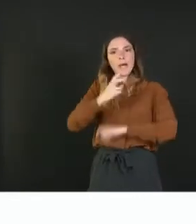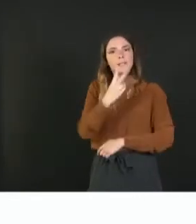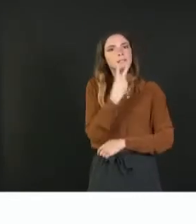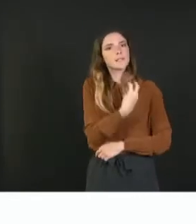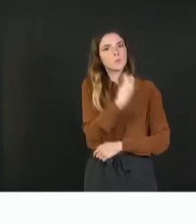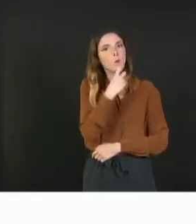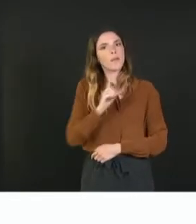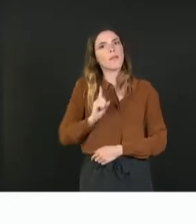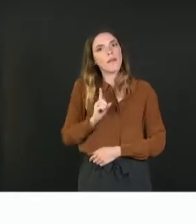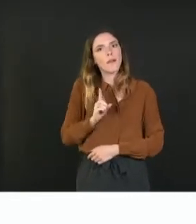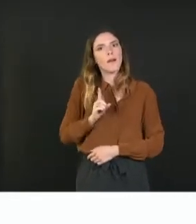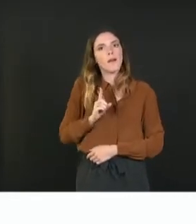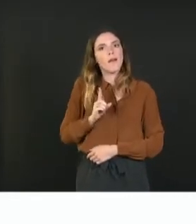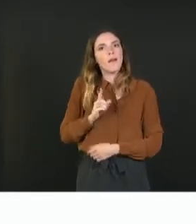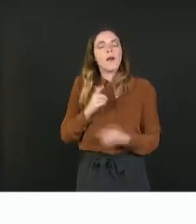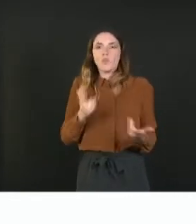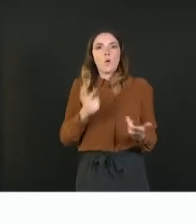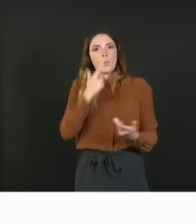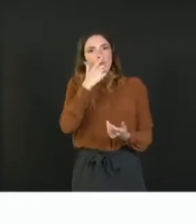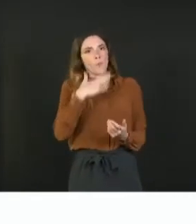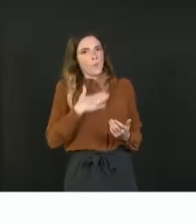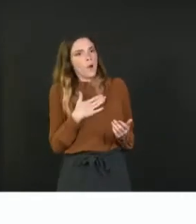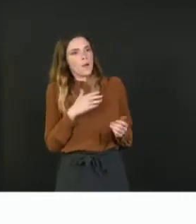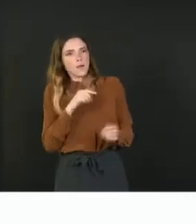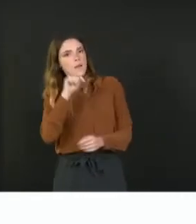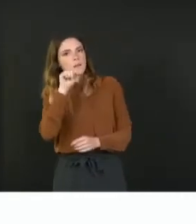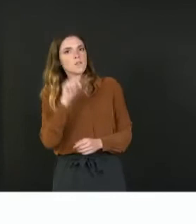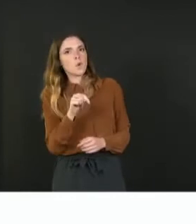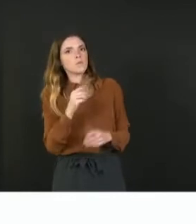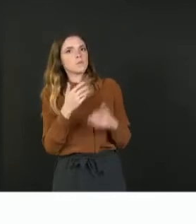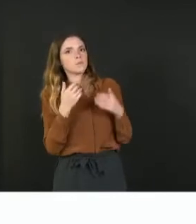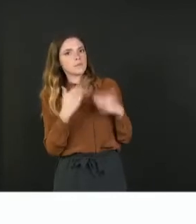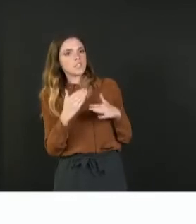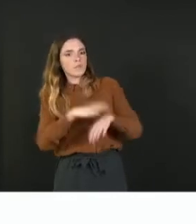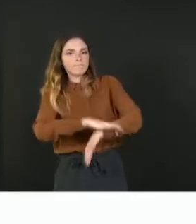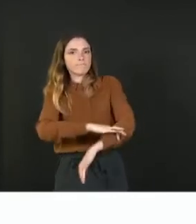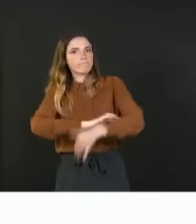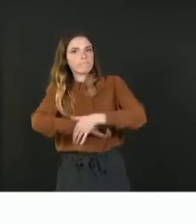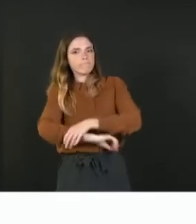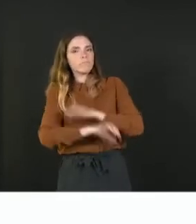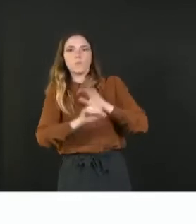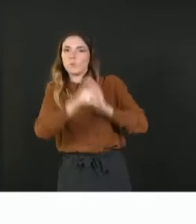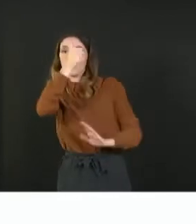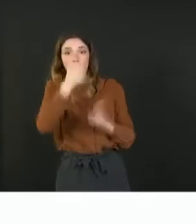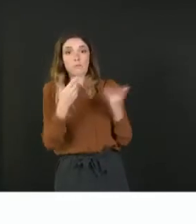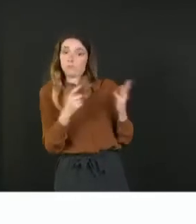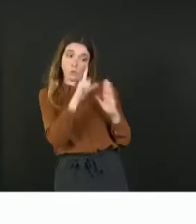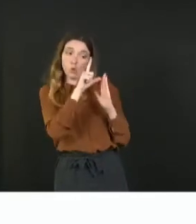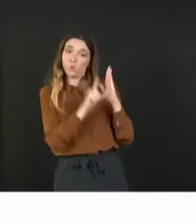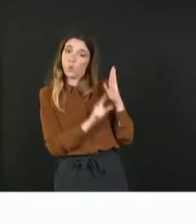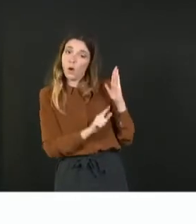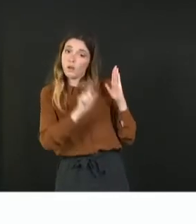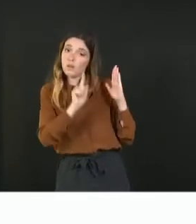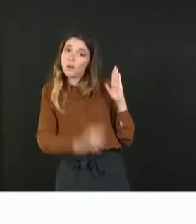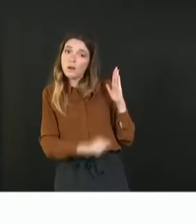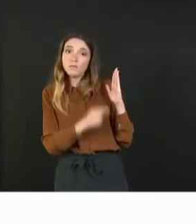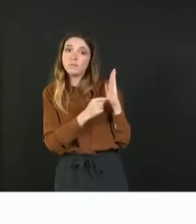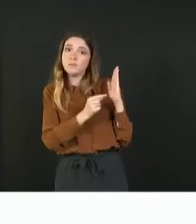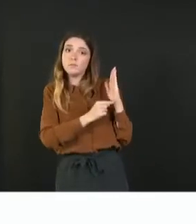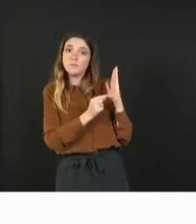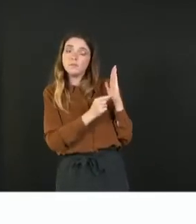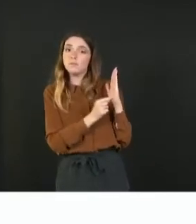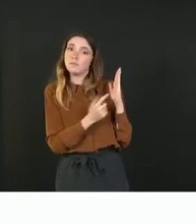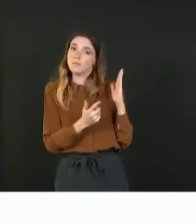Et je suis persuadé qu'il y a la nécessité d'engager ce qui est dans la loi, d'ailleurs, hein,